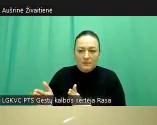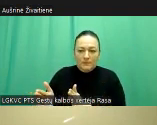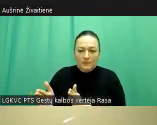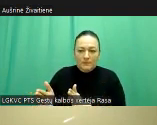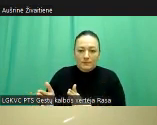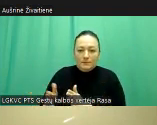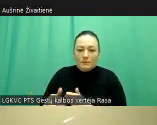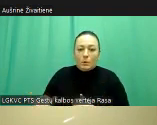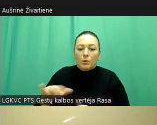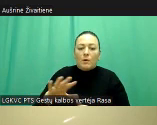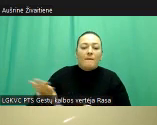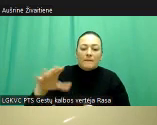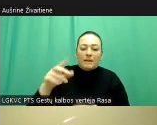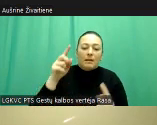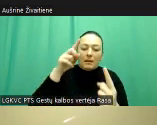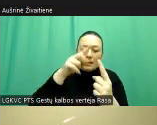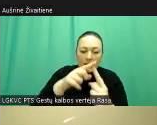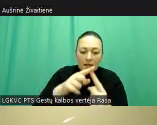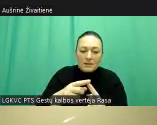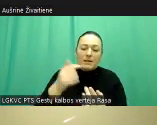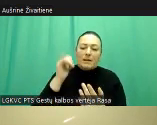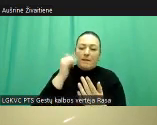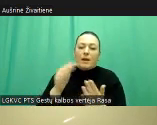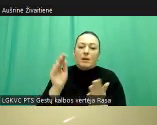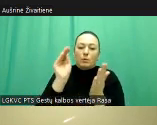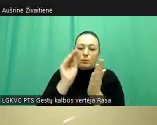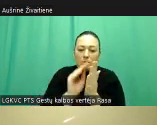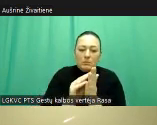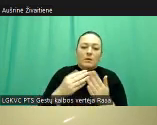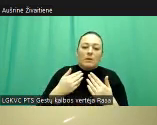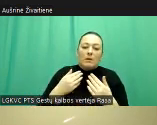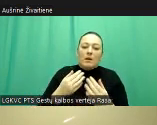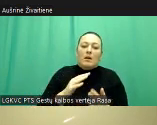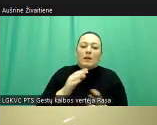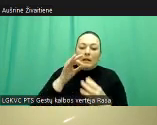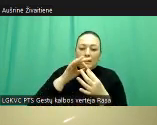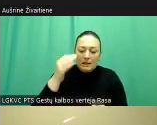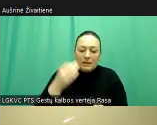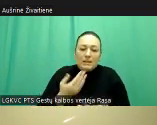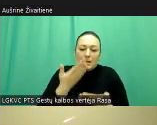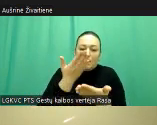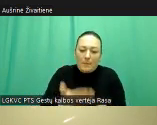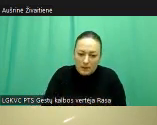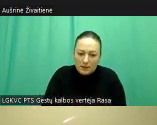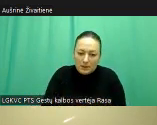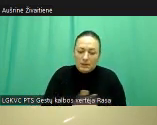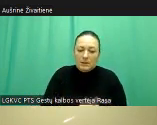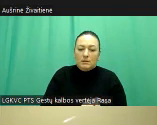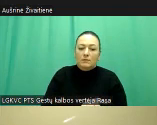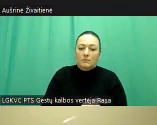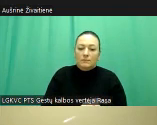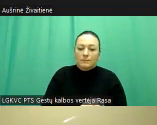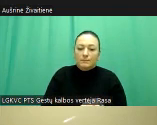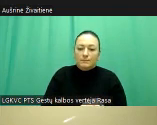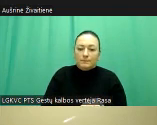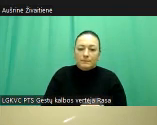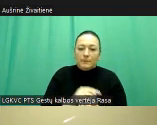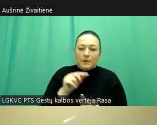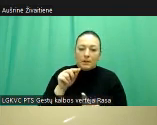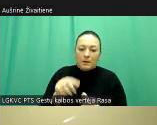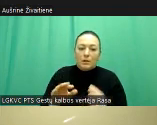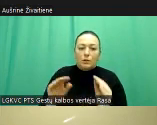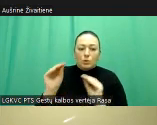kurioje visi tikslai, turinys, vertinimai yra sistemingai pateikta ir apibrėžtas vertinimas, tuomet tai